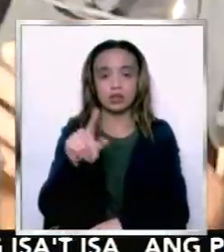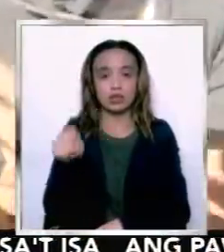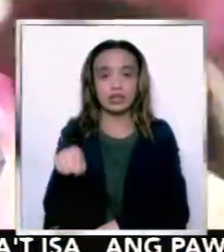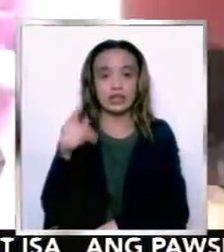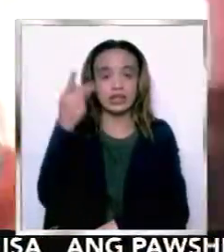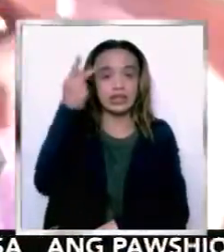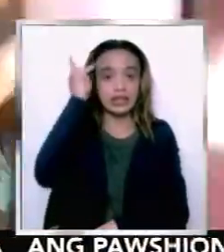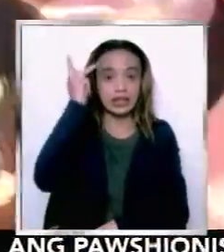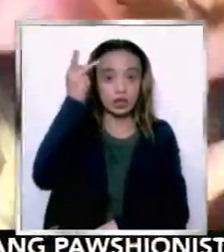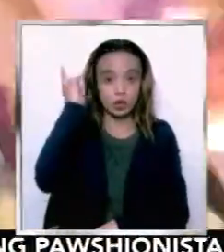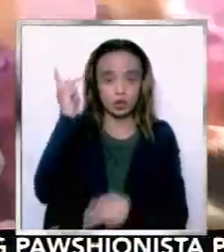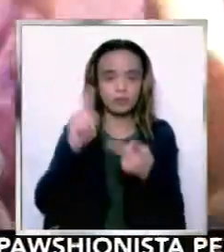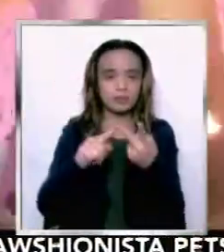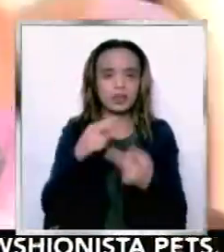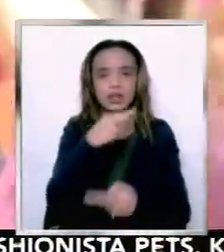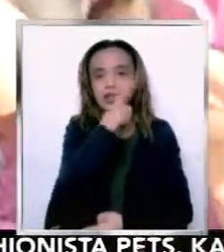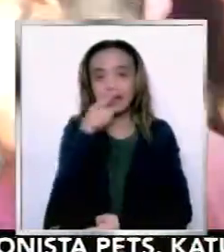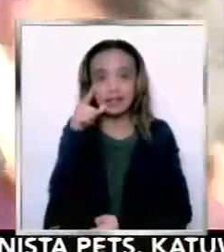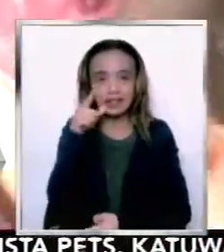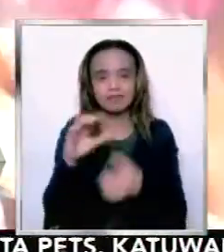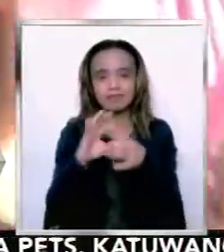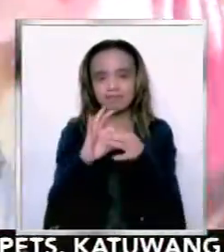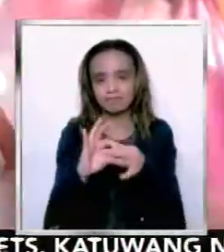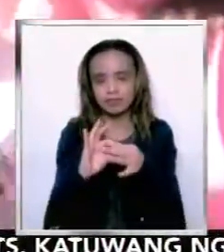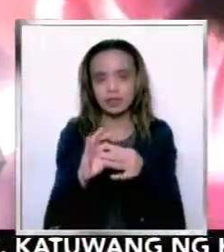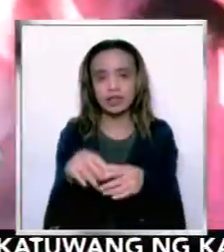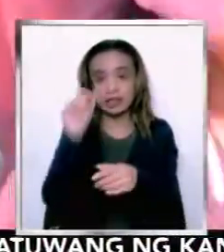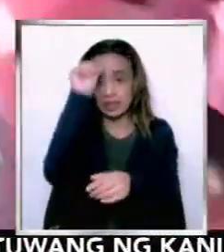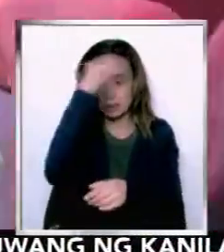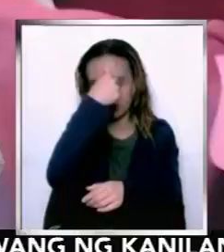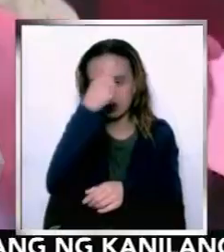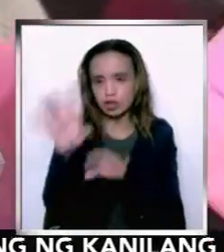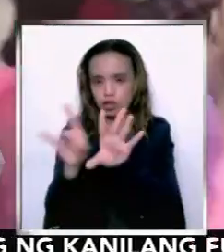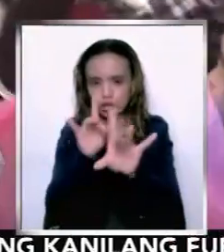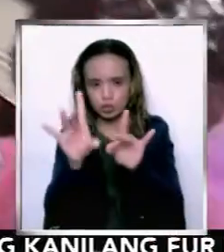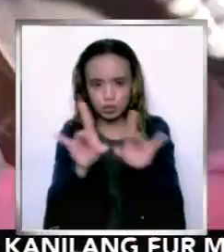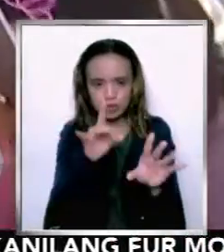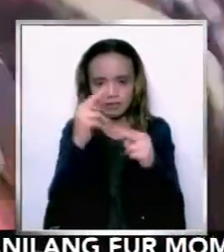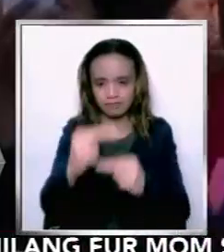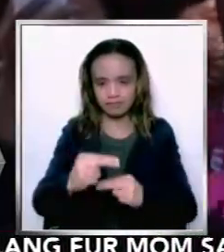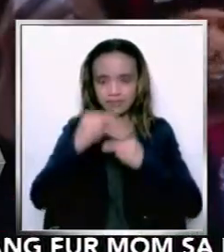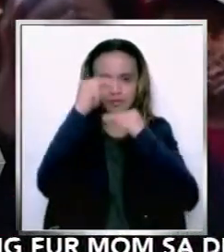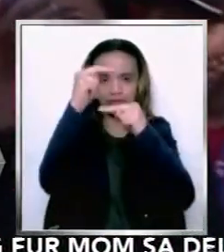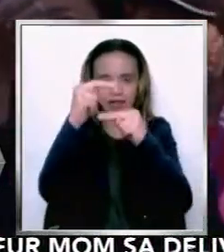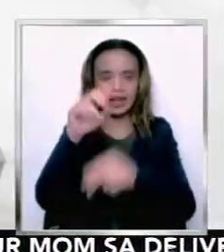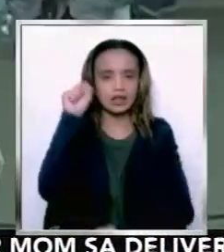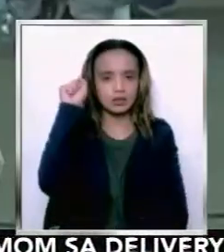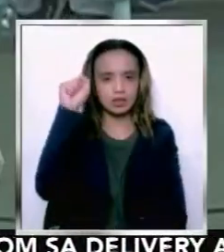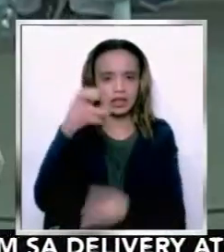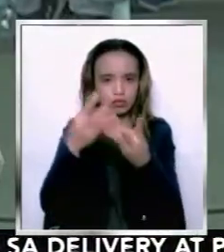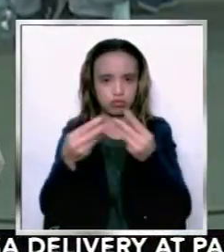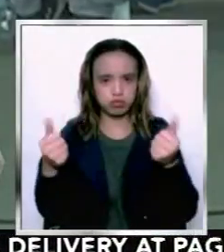araw. May mga paalala rin sila sa pagpili ng ibobotong mga kandidato at paglaban sa fake news.